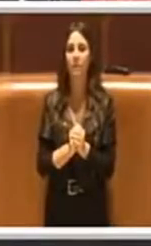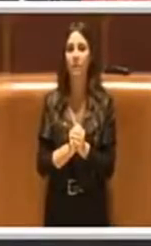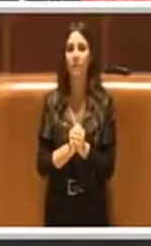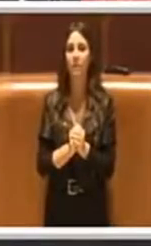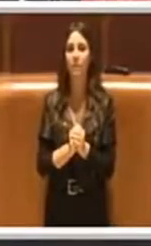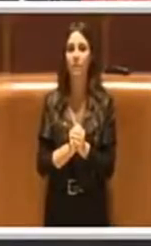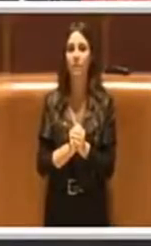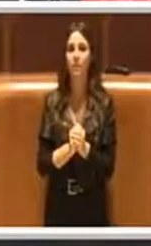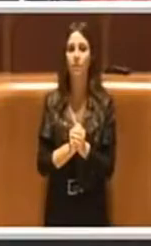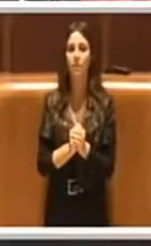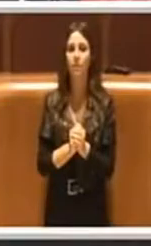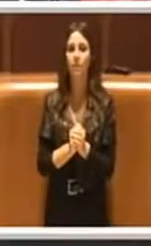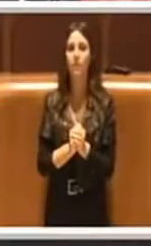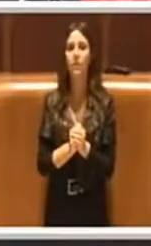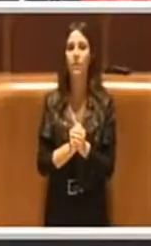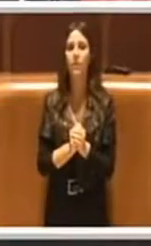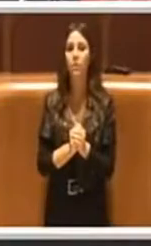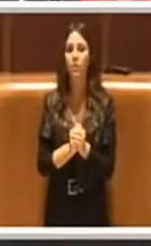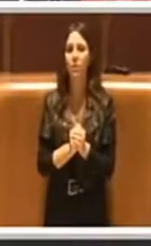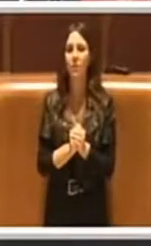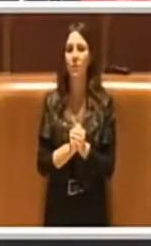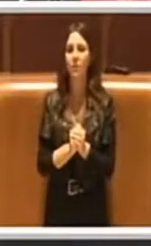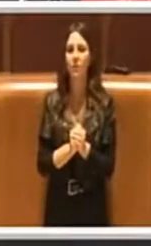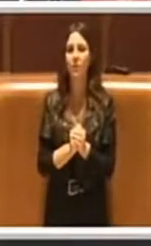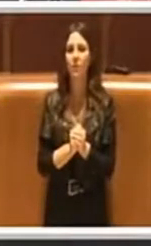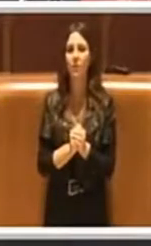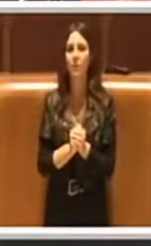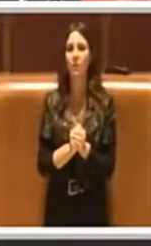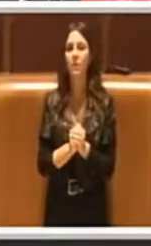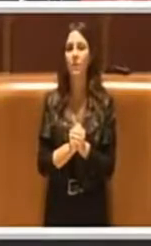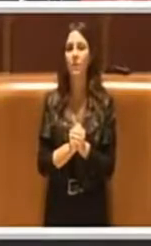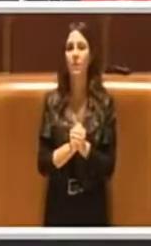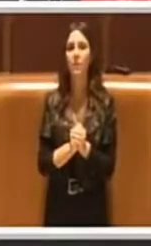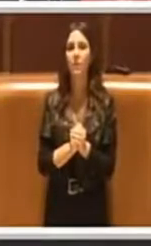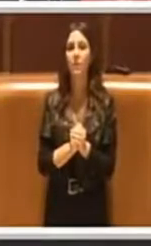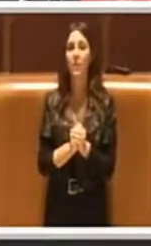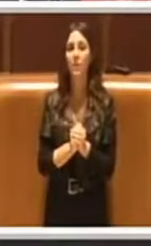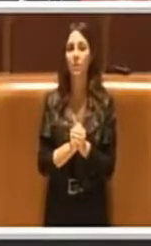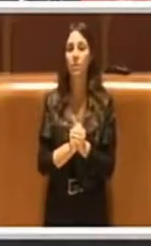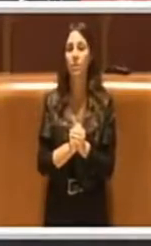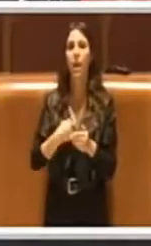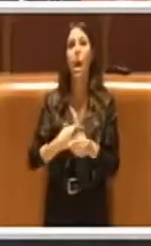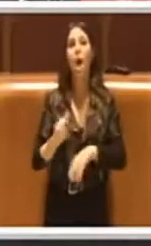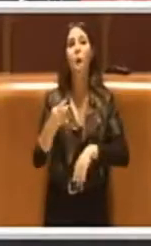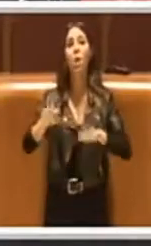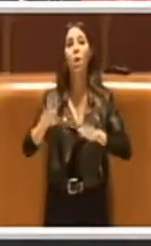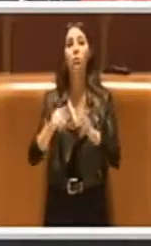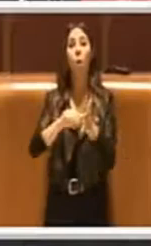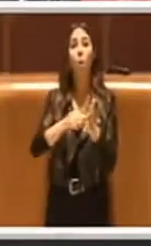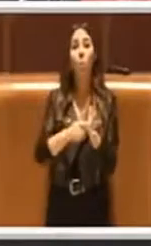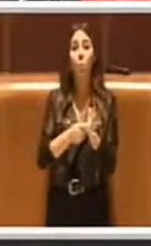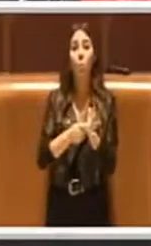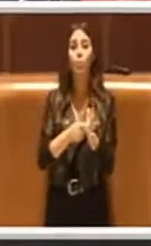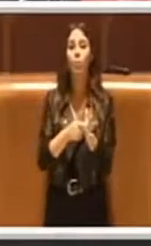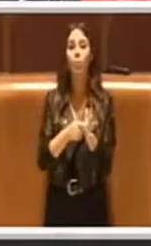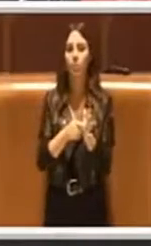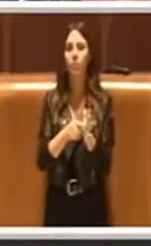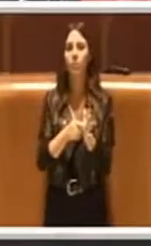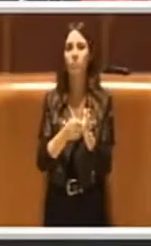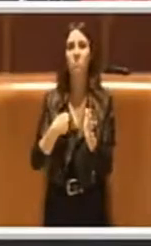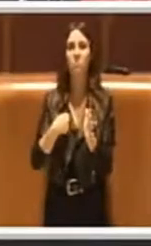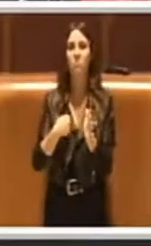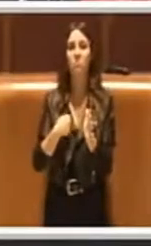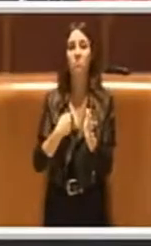e con questi 18 milioni alla fine in realtà noi abbiamo aperto un